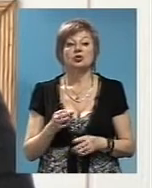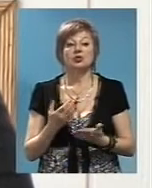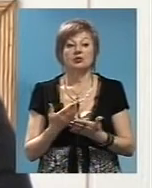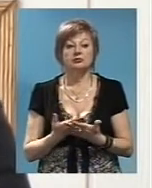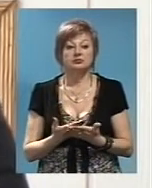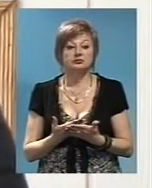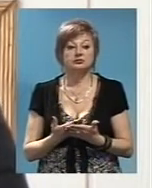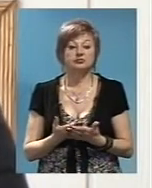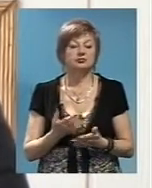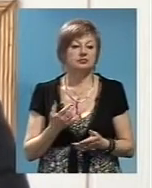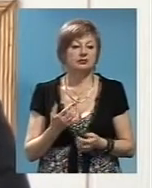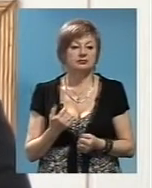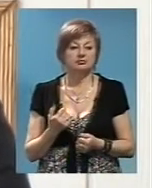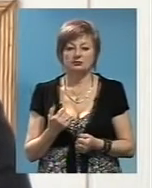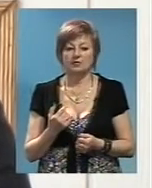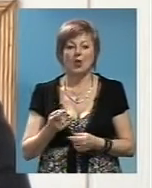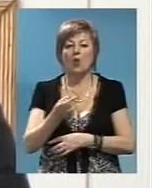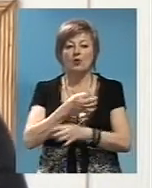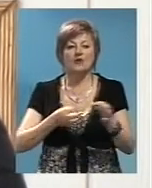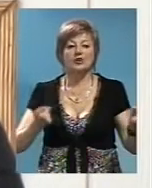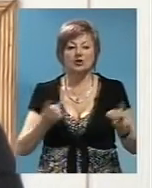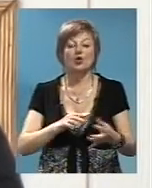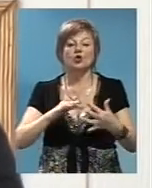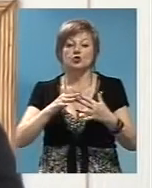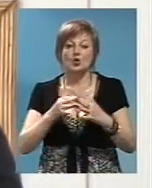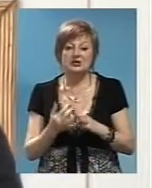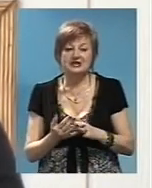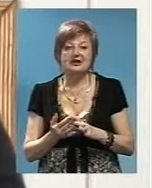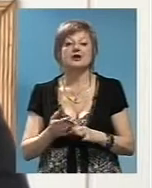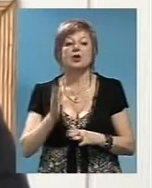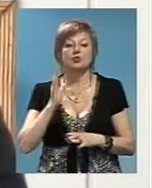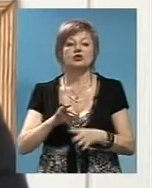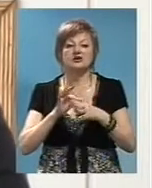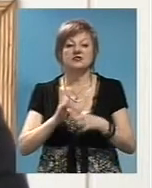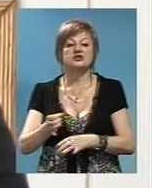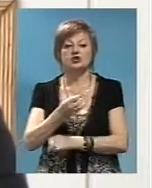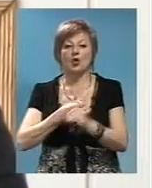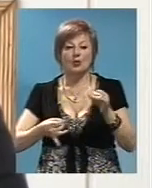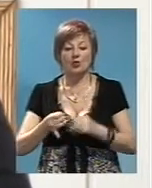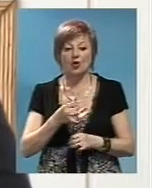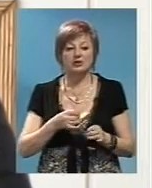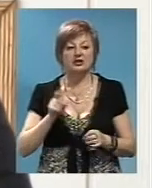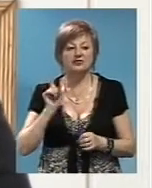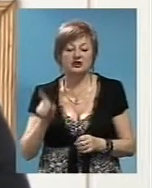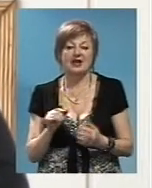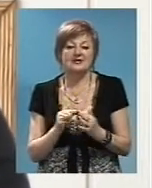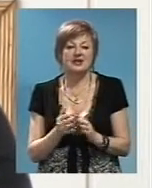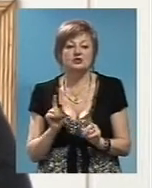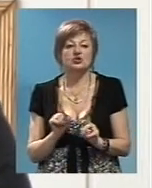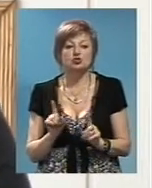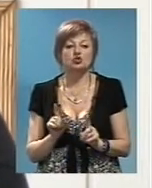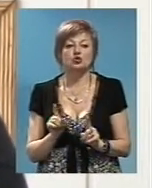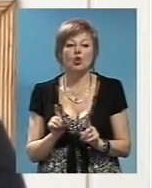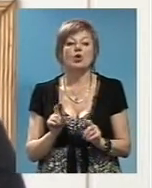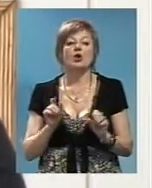процес передбачає громадське обговорення, але це лише одні громадські обговорення і тільки в сільській селищній раді, які